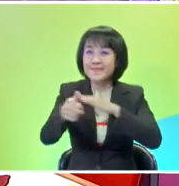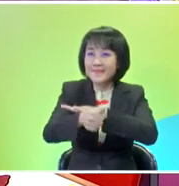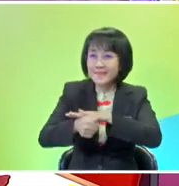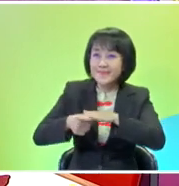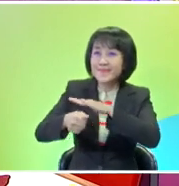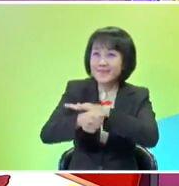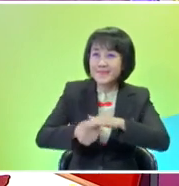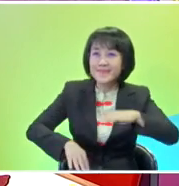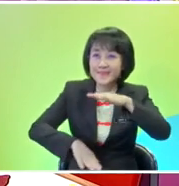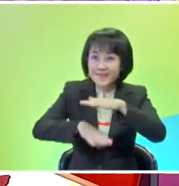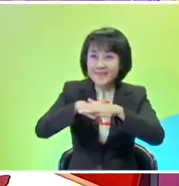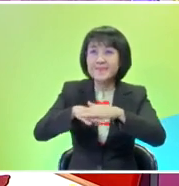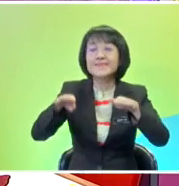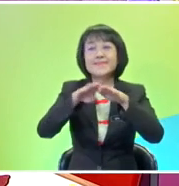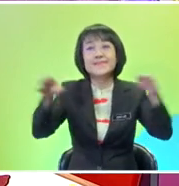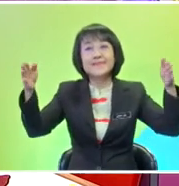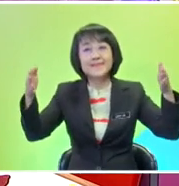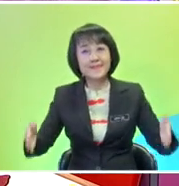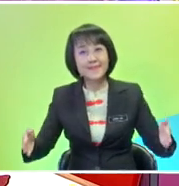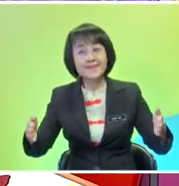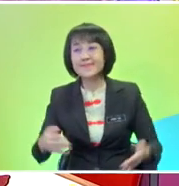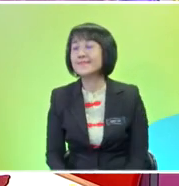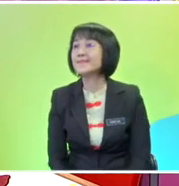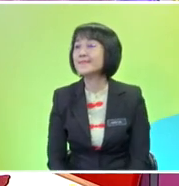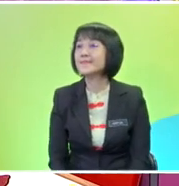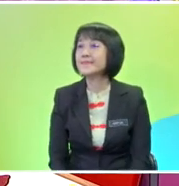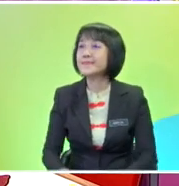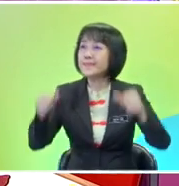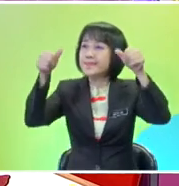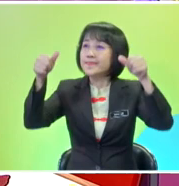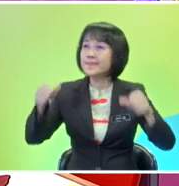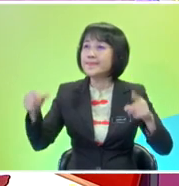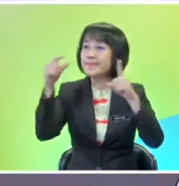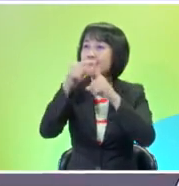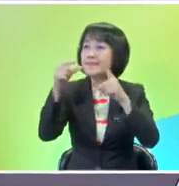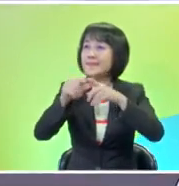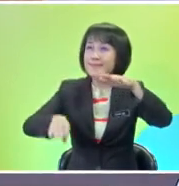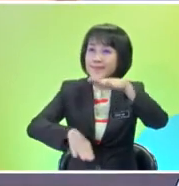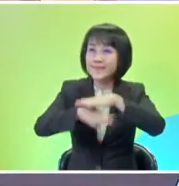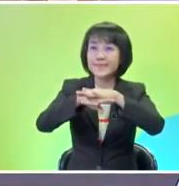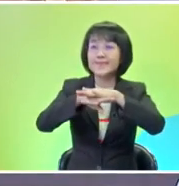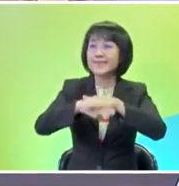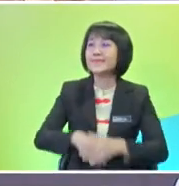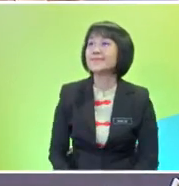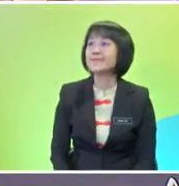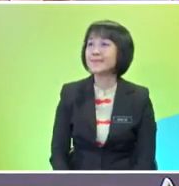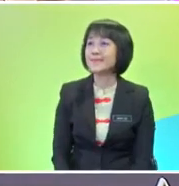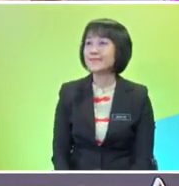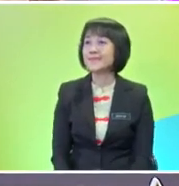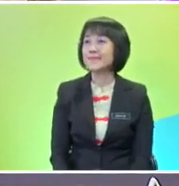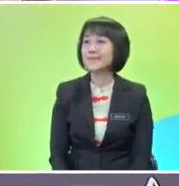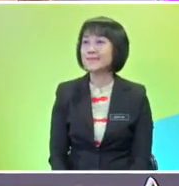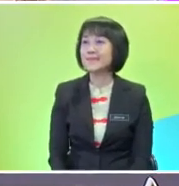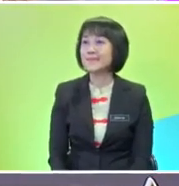betul di bawah meja kita lekatkan di bawah di bawah di sini di bawah